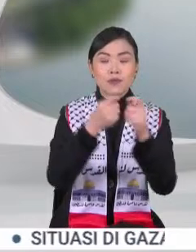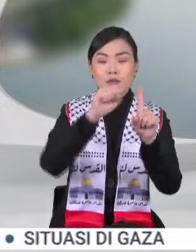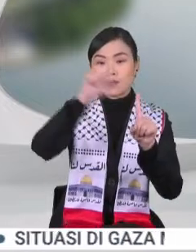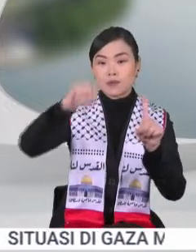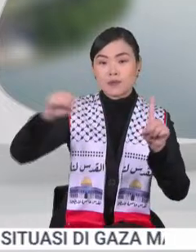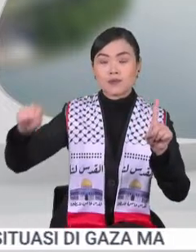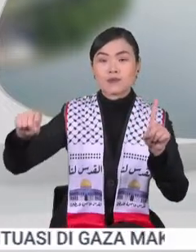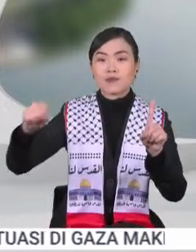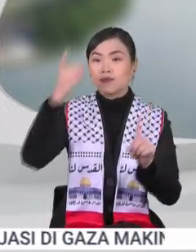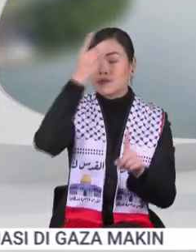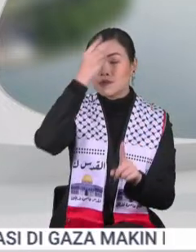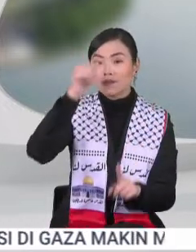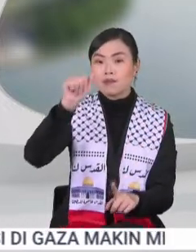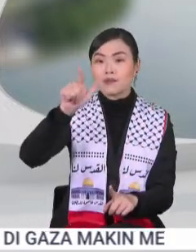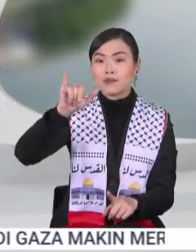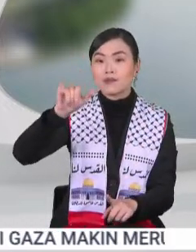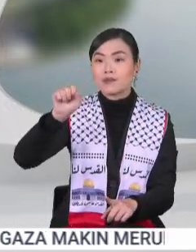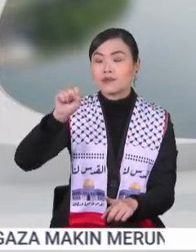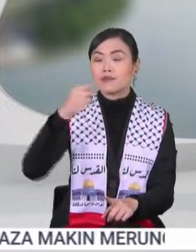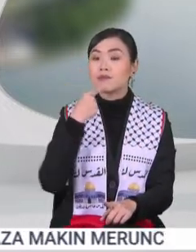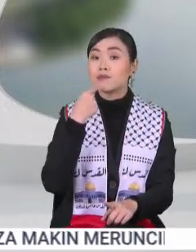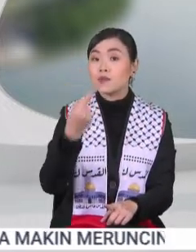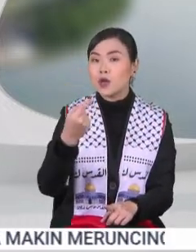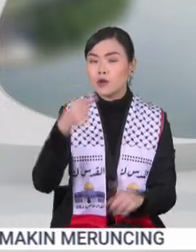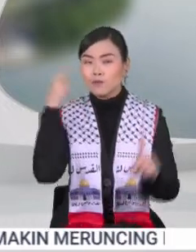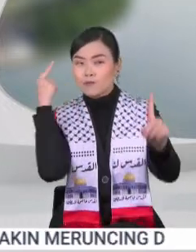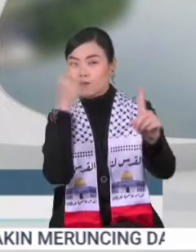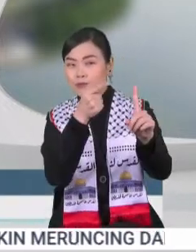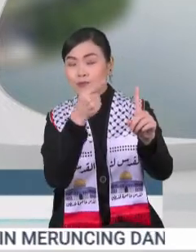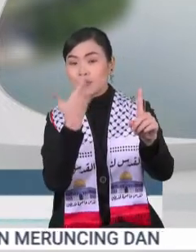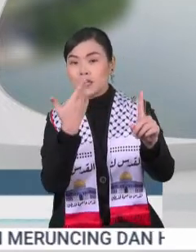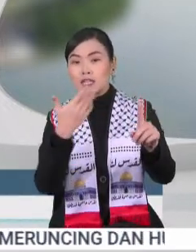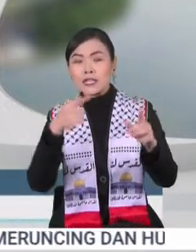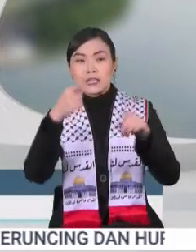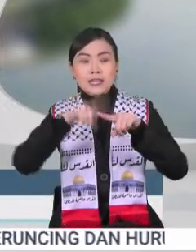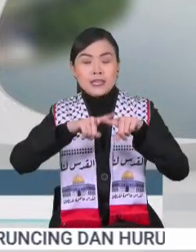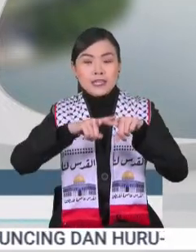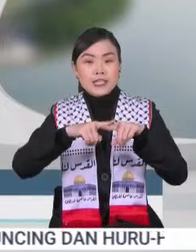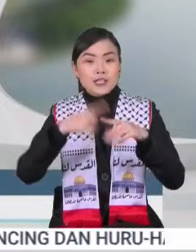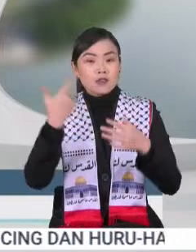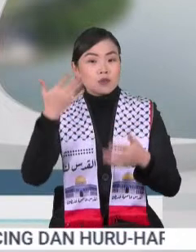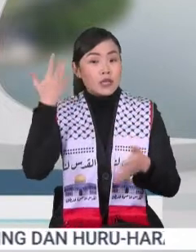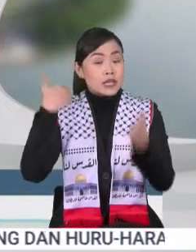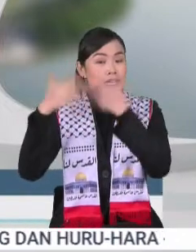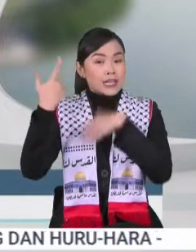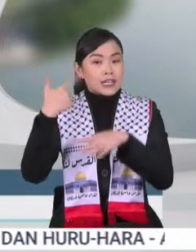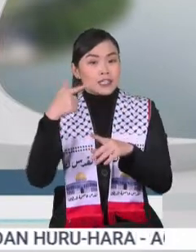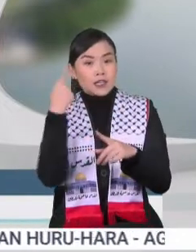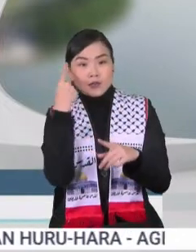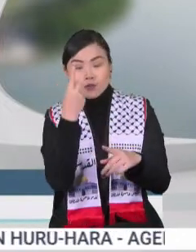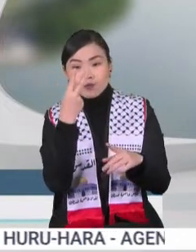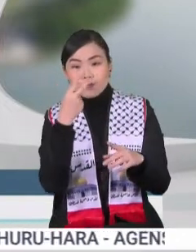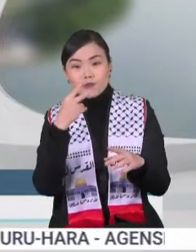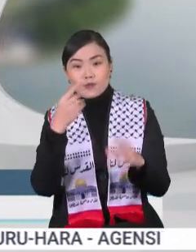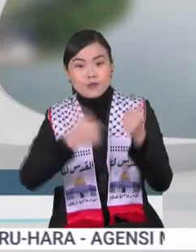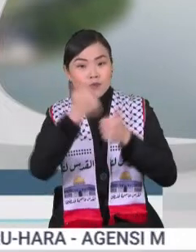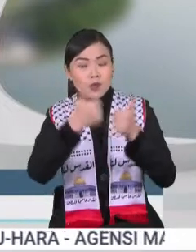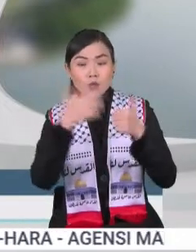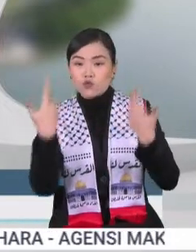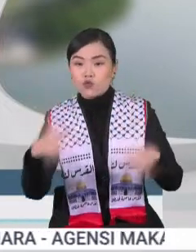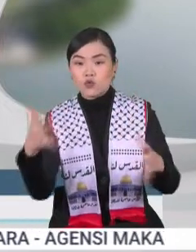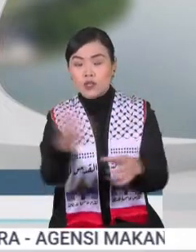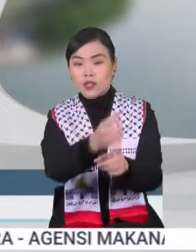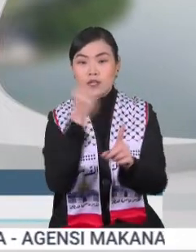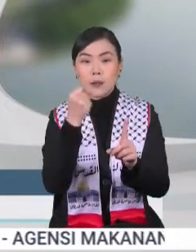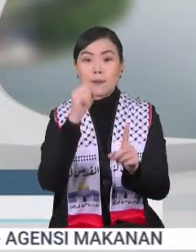buf dat isnin aliasni berkata sasaran itu berdasarkan pencapaian kontinjen B yang berjaya memperoleh